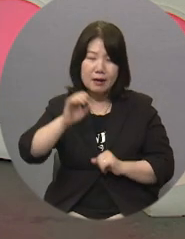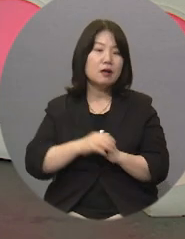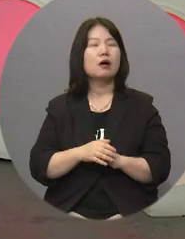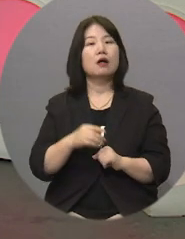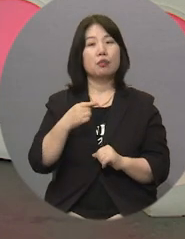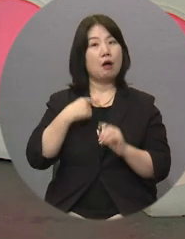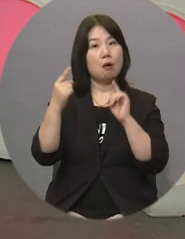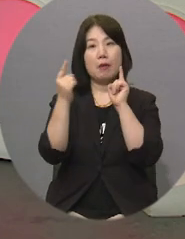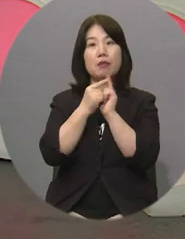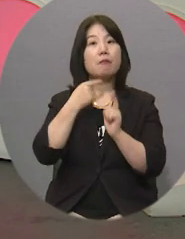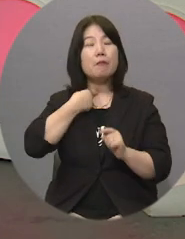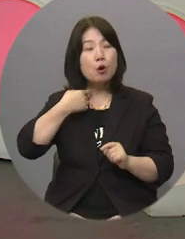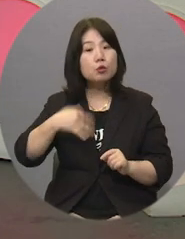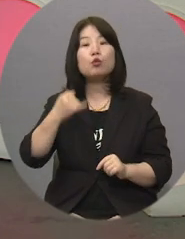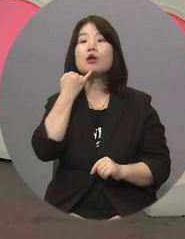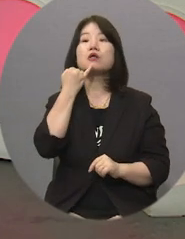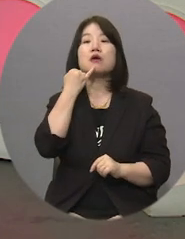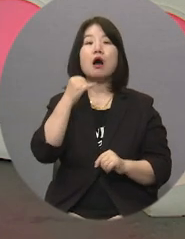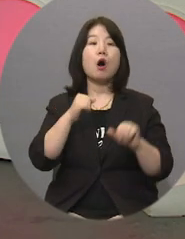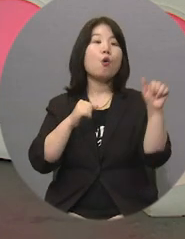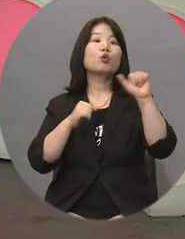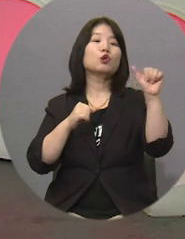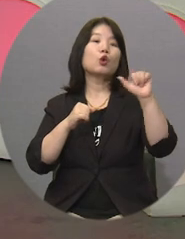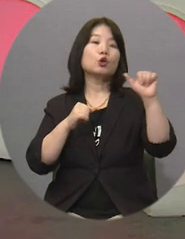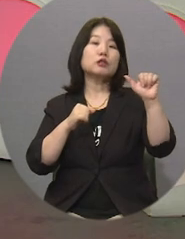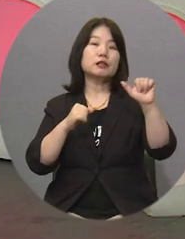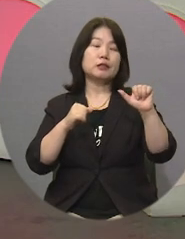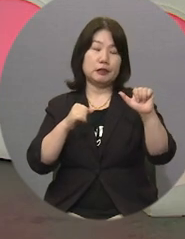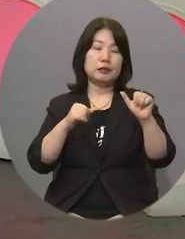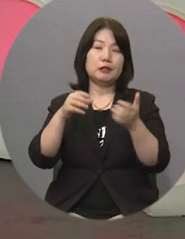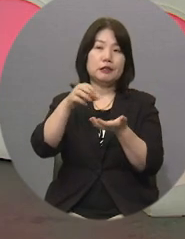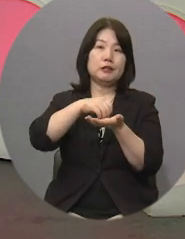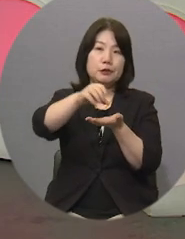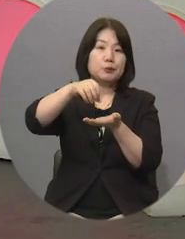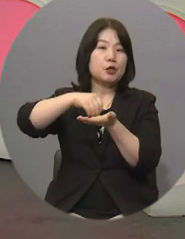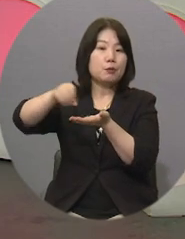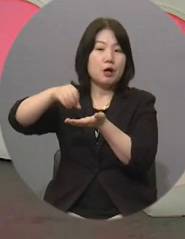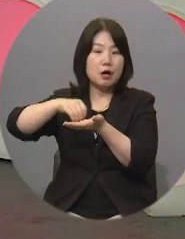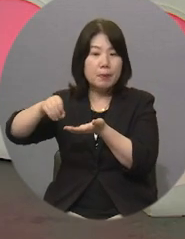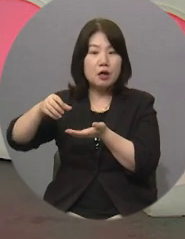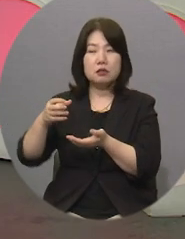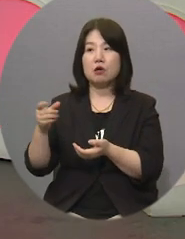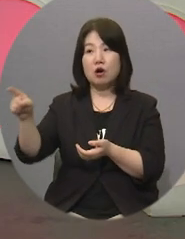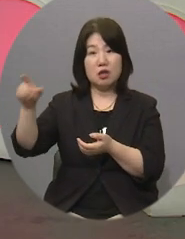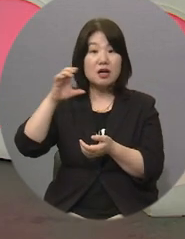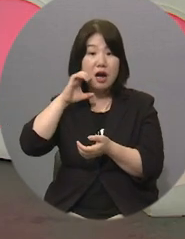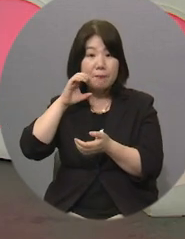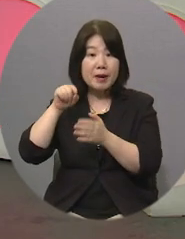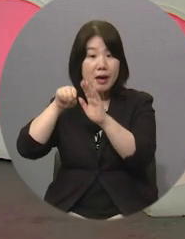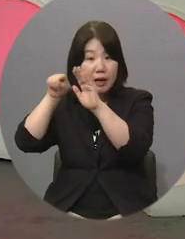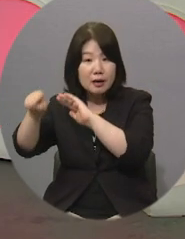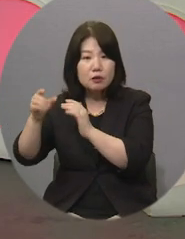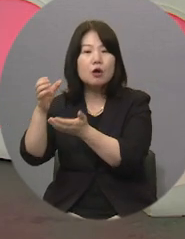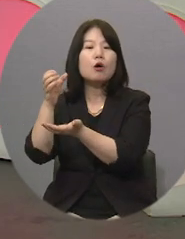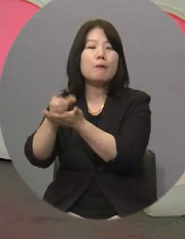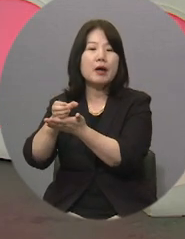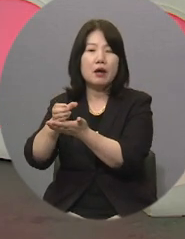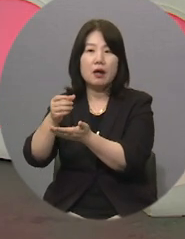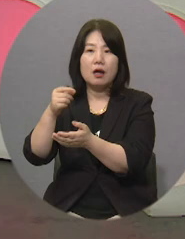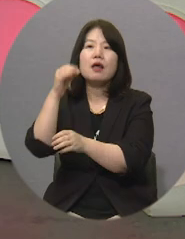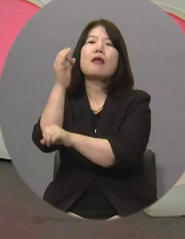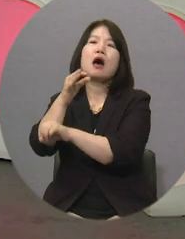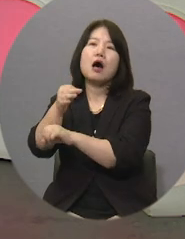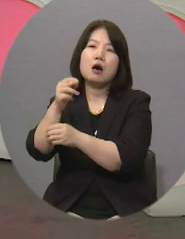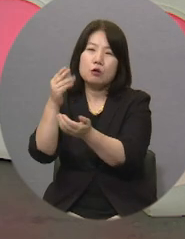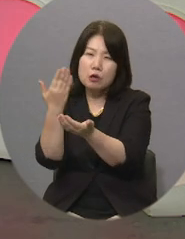없는 사람이라도 좋으니 5천 원씩 가져와 이모의 카페에서 음료를 사달라고, 돈만 받아가고 마는